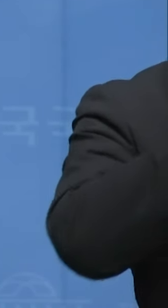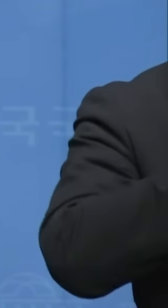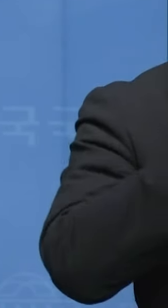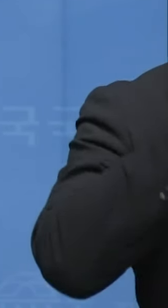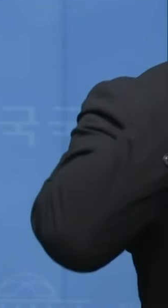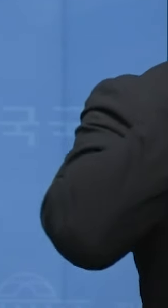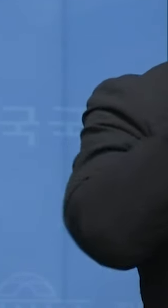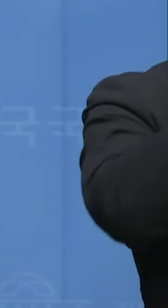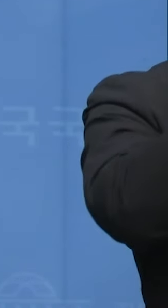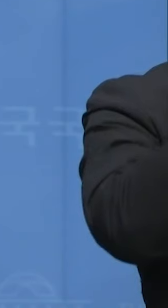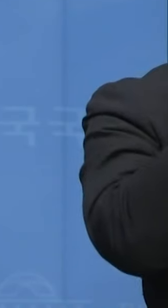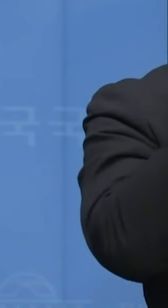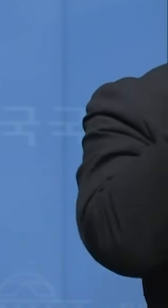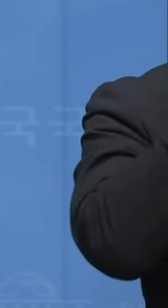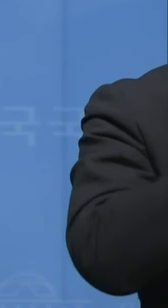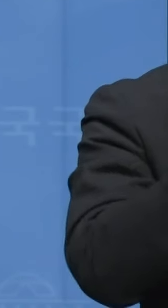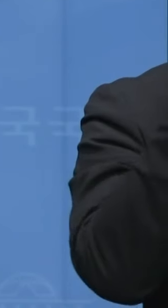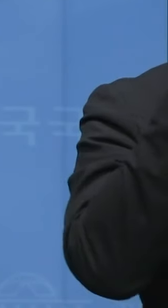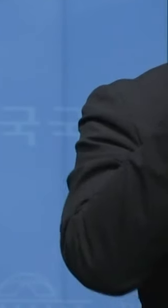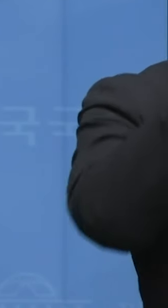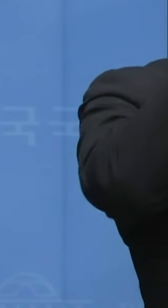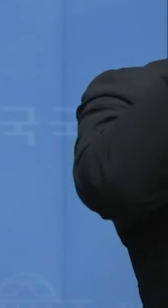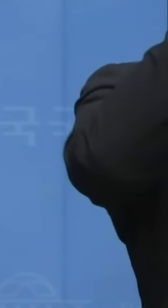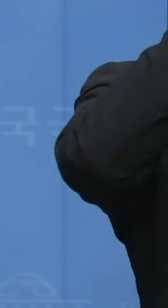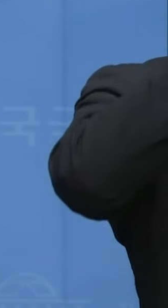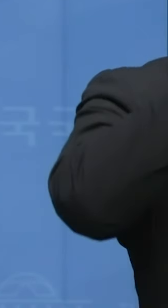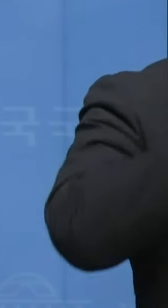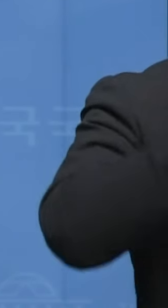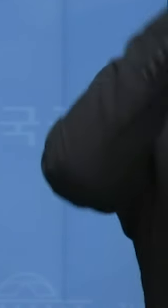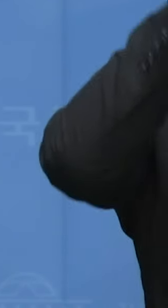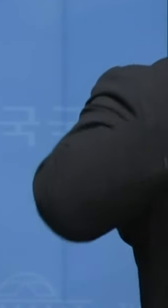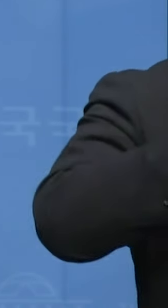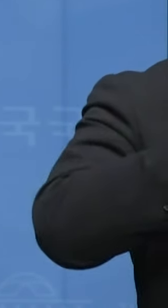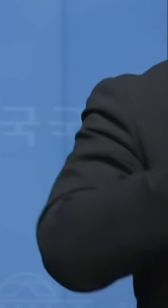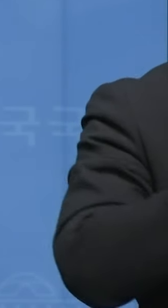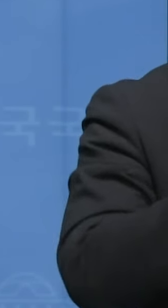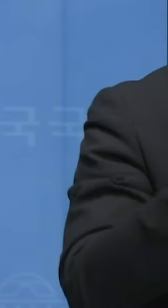받은 사람은 바로 이창수 수원지검